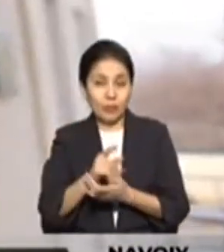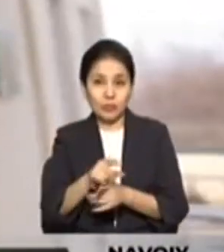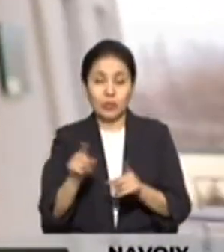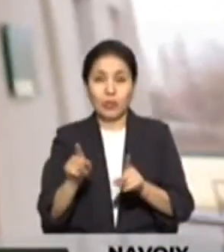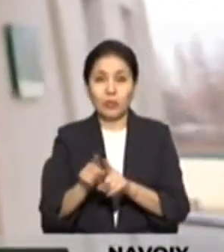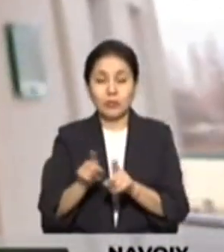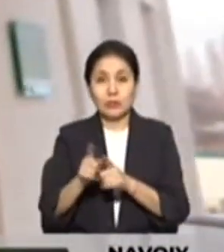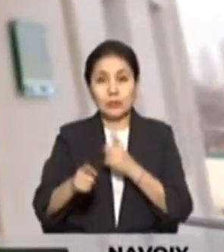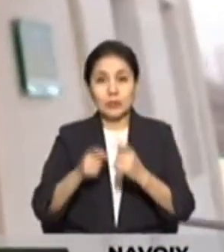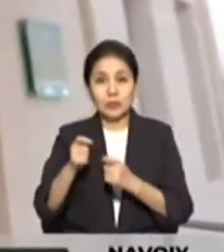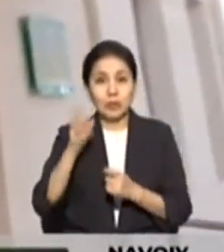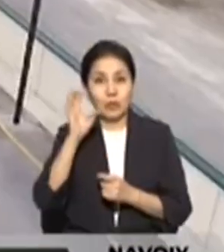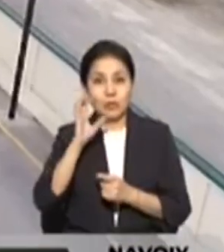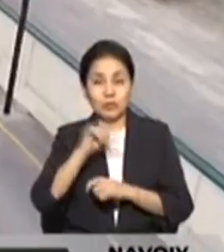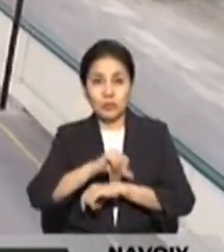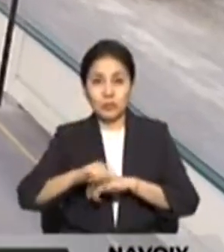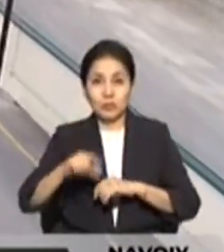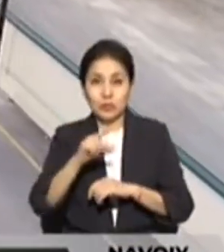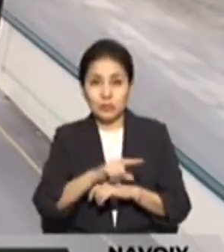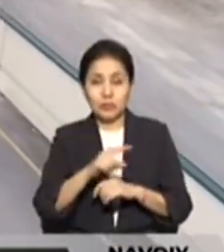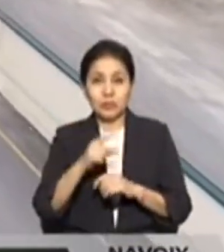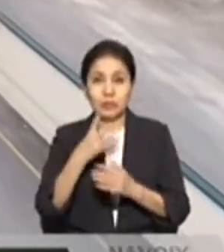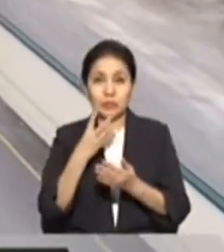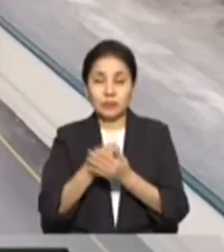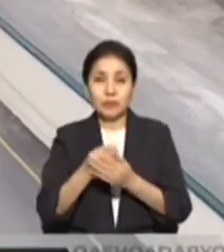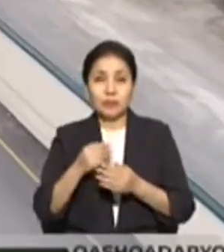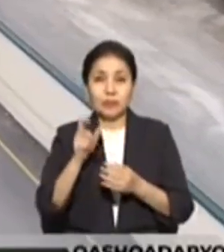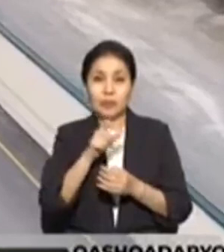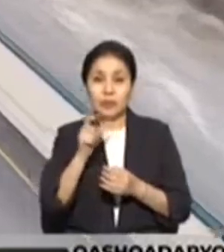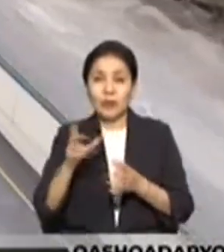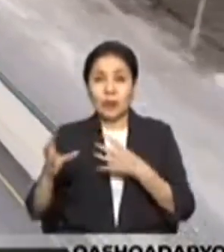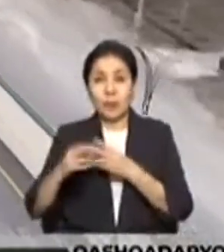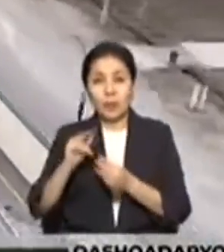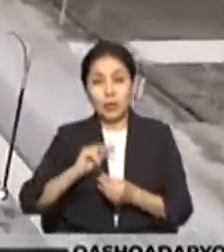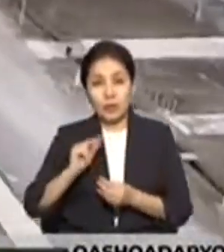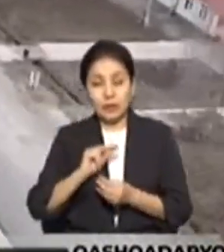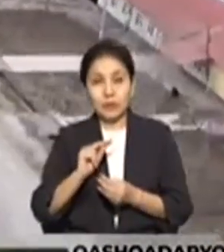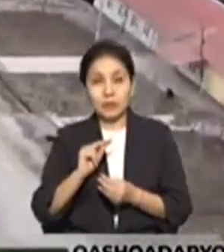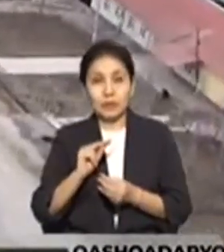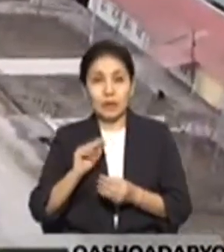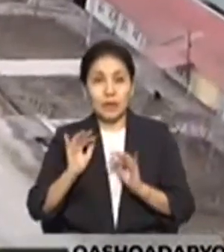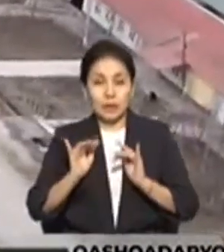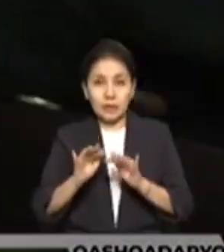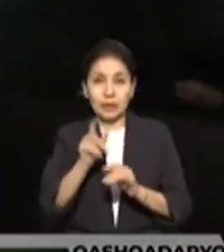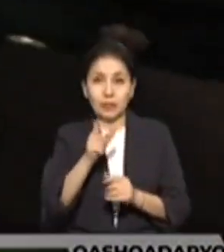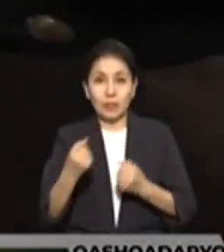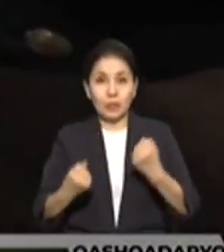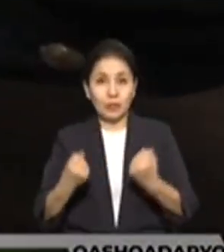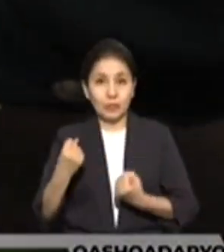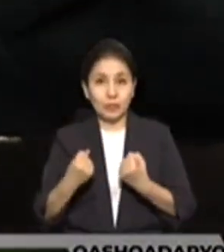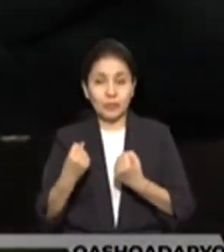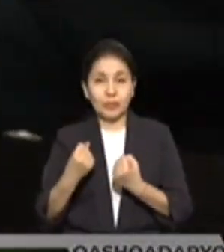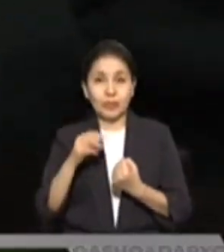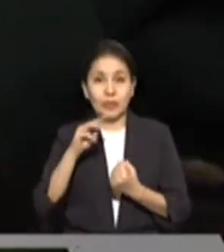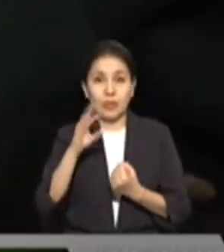o'xshash holatda boshqarmaning O'zbekiston chegara bojxona posti xodimlari chegara xodimlari bilan hamkorlikda post orqali harakatlanayotgan fuqaro boshqaruvidagi